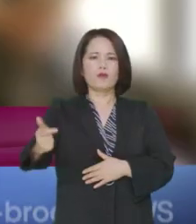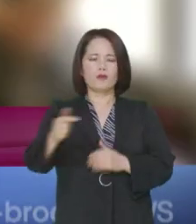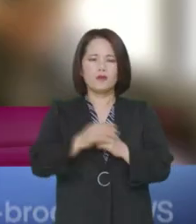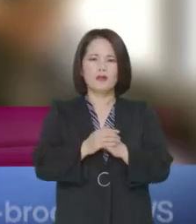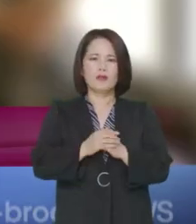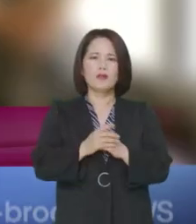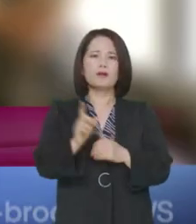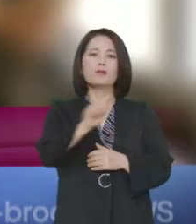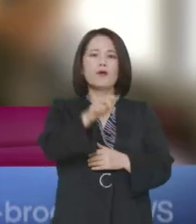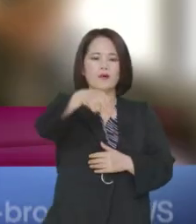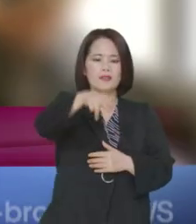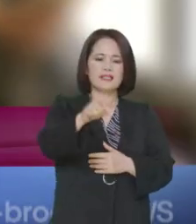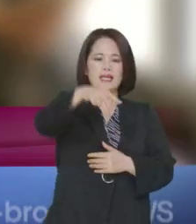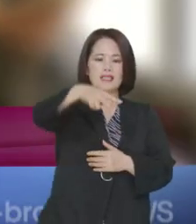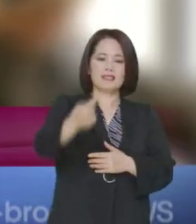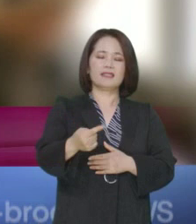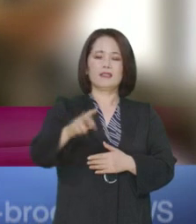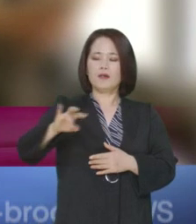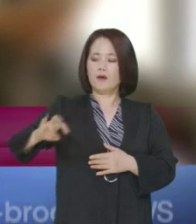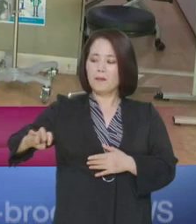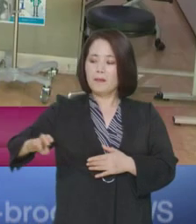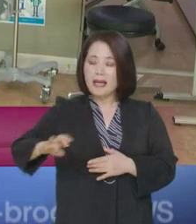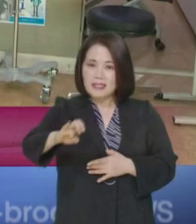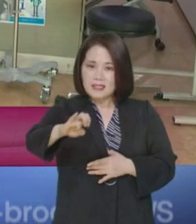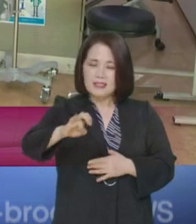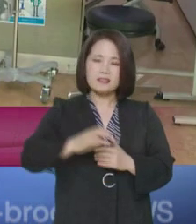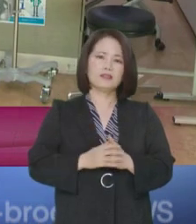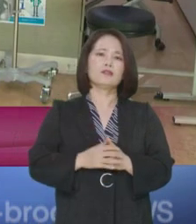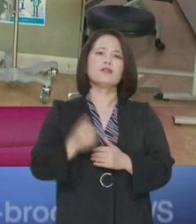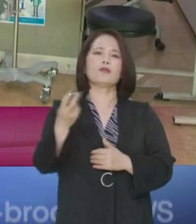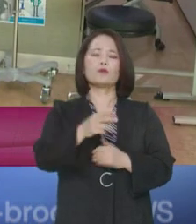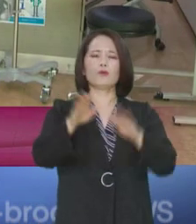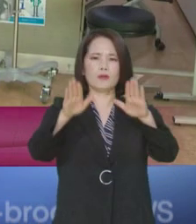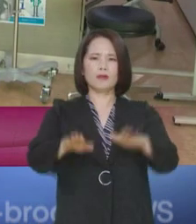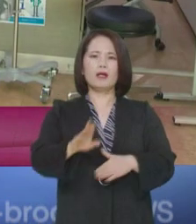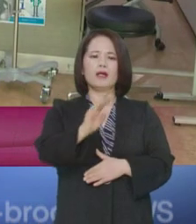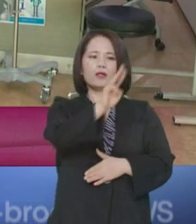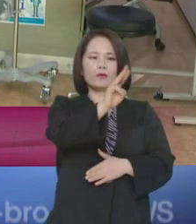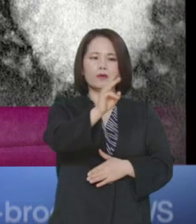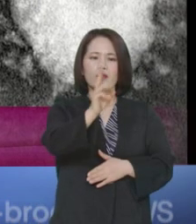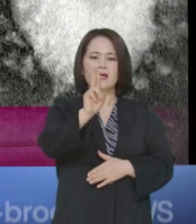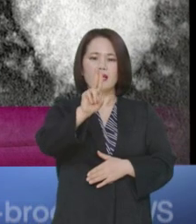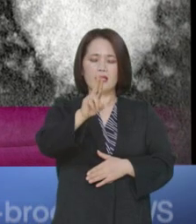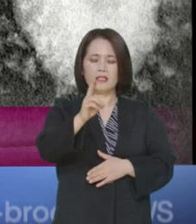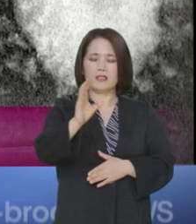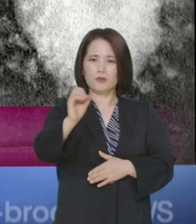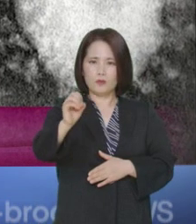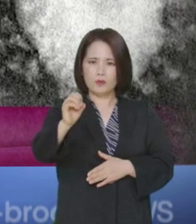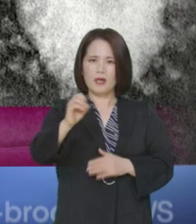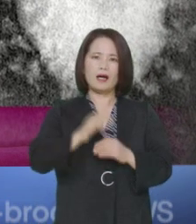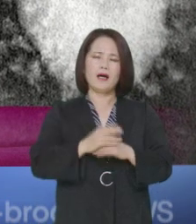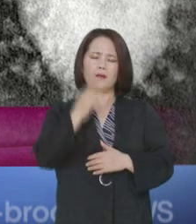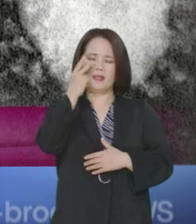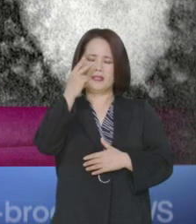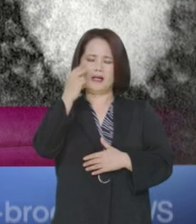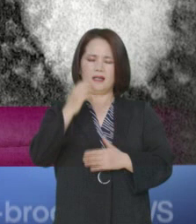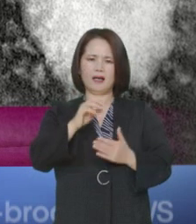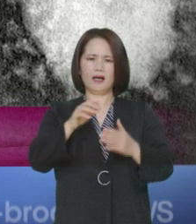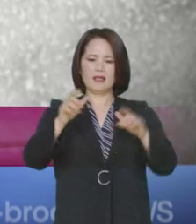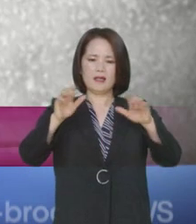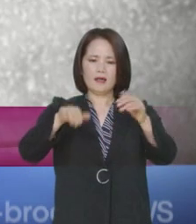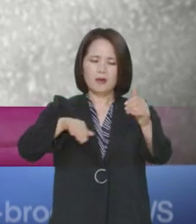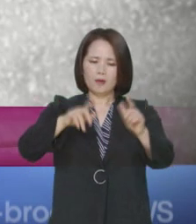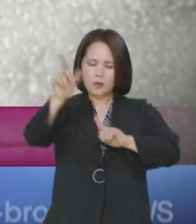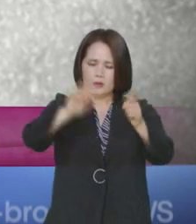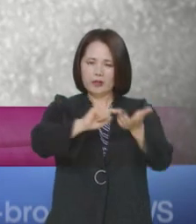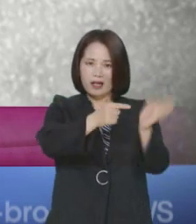열려진 사스 와 미 루스 그리고 이번에 그 w 에 치우가 그 비상사태를 선포한 심정 크랍 is 가